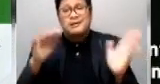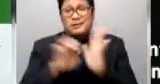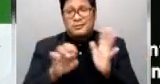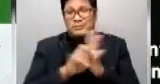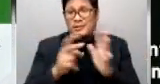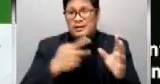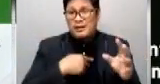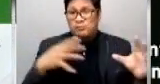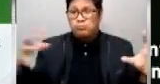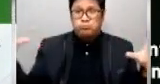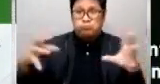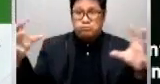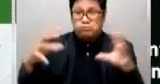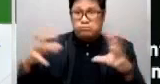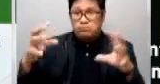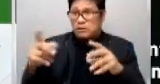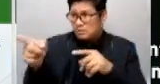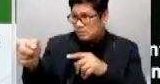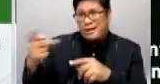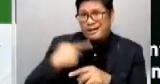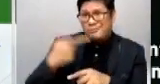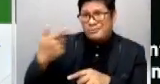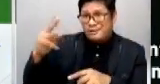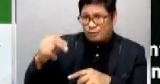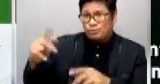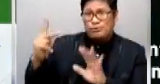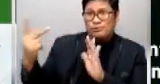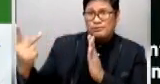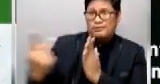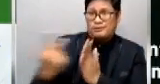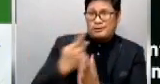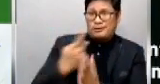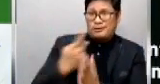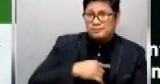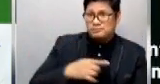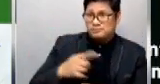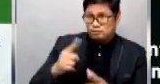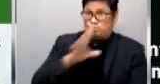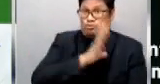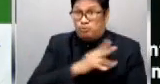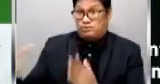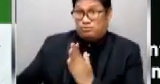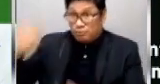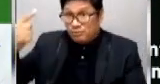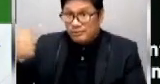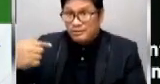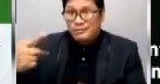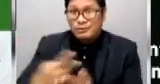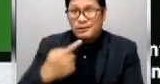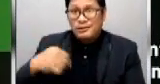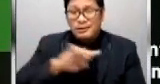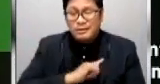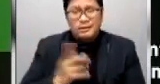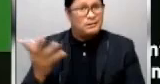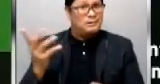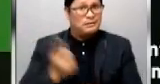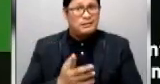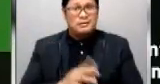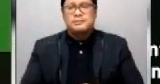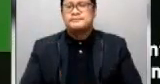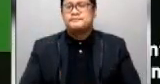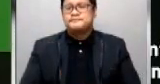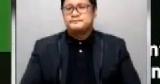ang kalaban mo may baril na pwede kang patayin, alam nga namang ikaw ang mag-antay na ikaw ang mabaril at mapatay. Emil Sumangil,